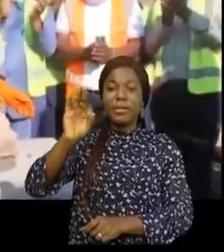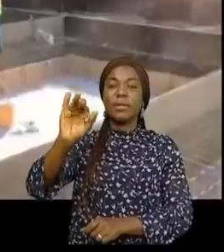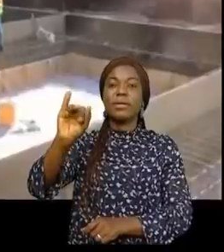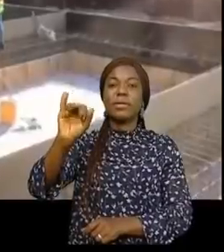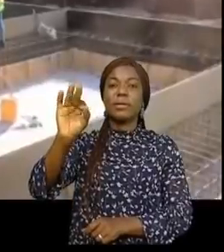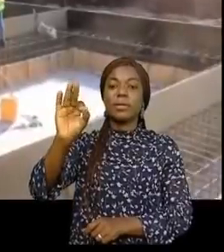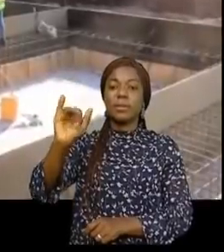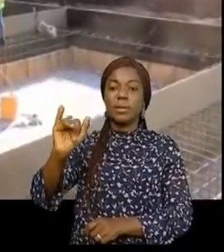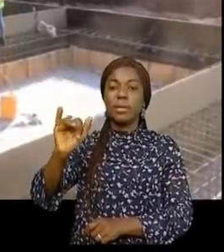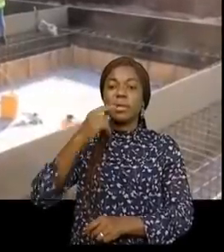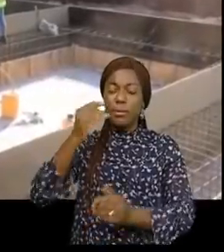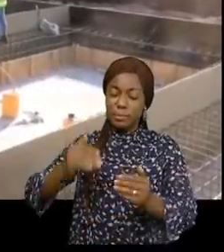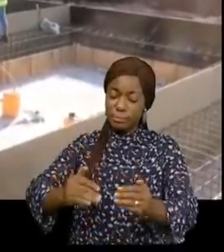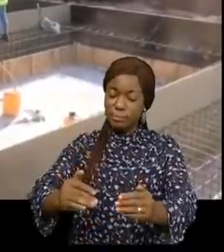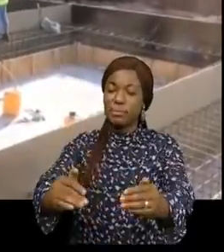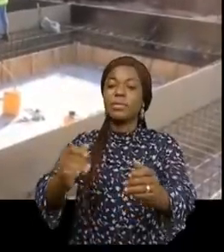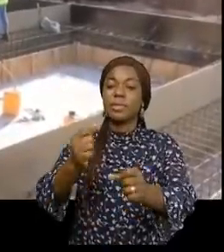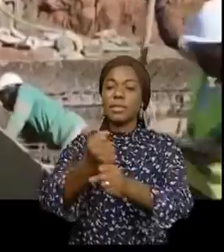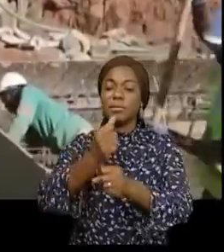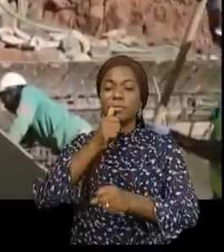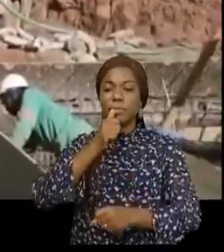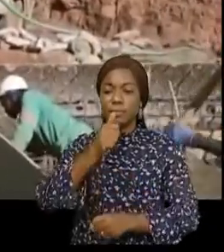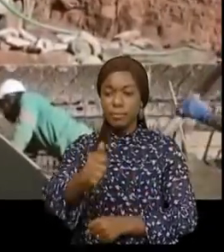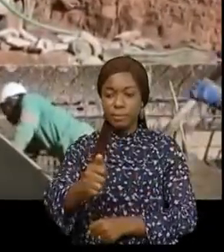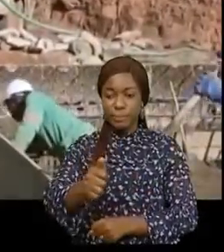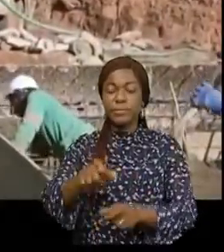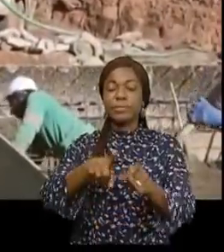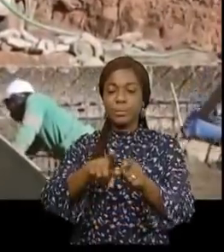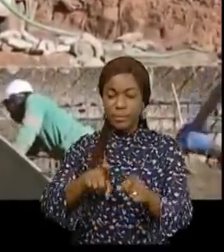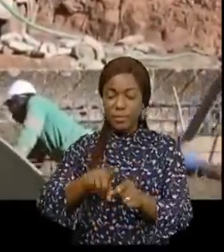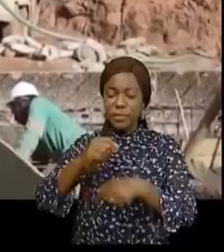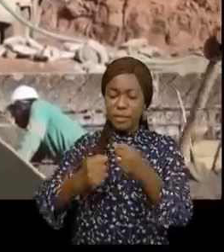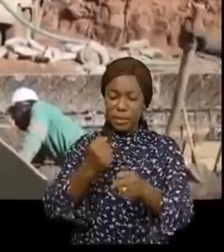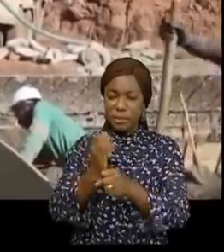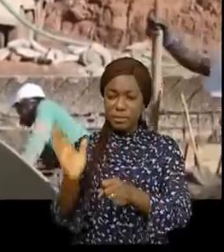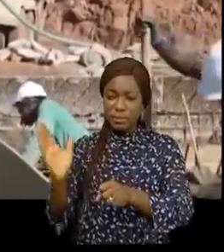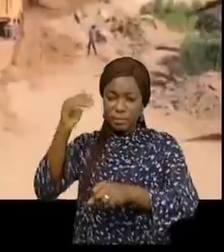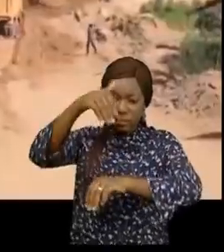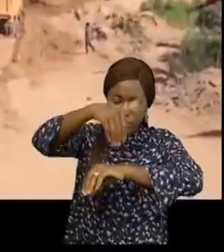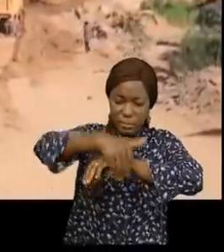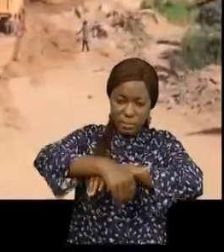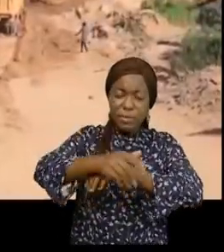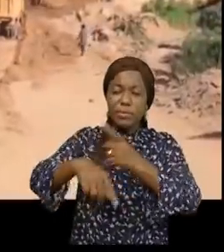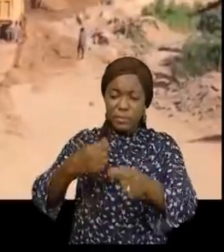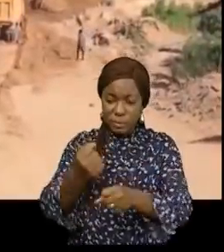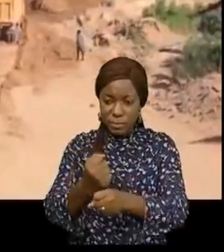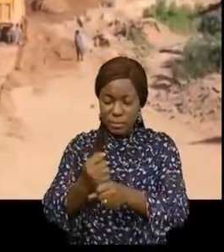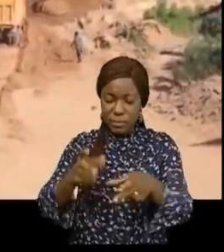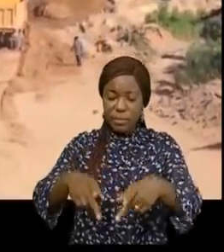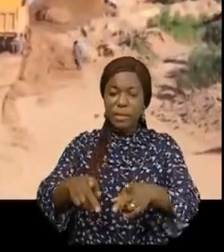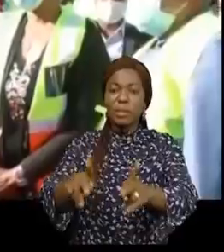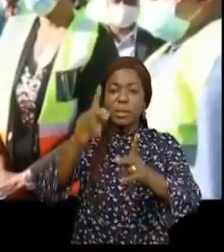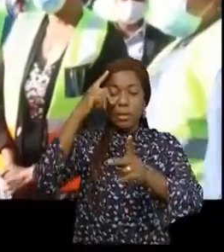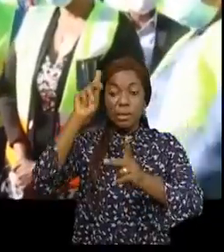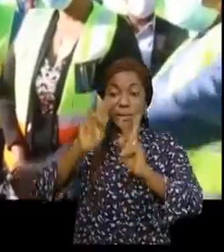travaux exécutés par l'entreprise Muska Engineering qui travaille d'arrache-pied pour respecter le délai, ainsi permettre à l'exécutif